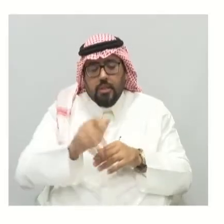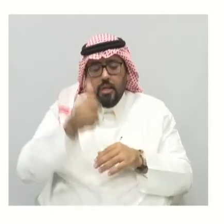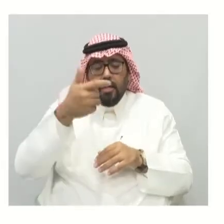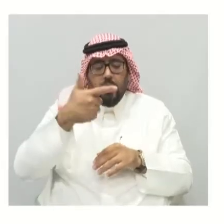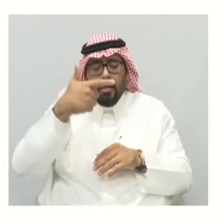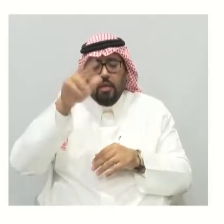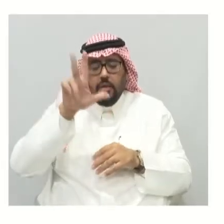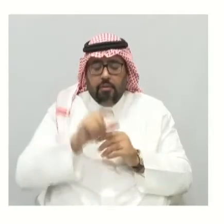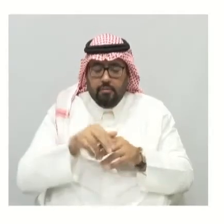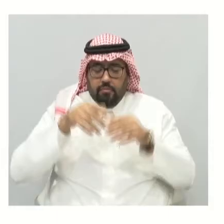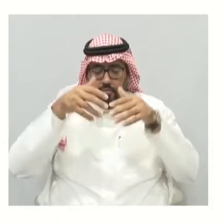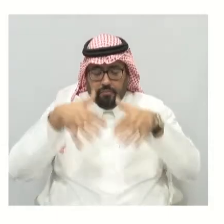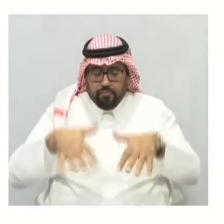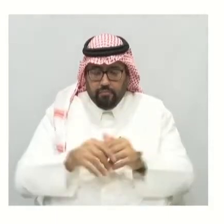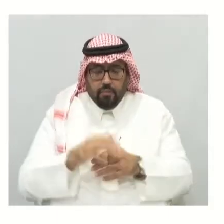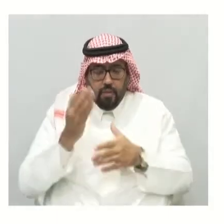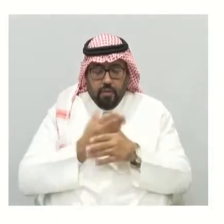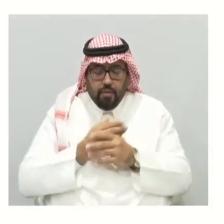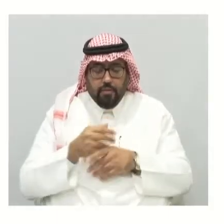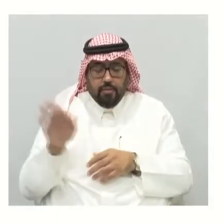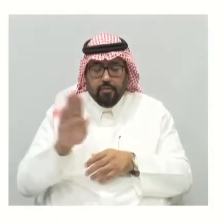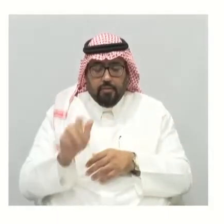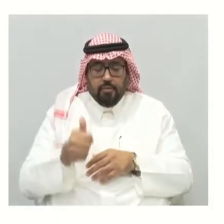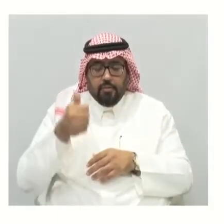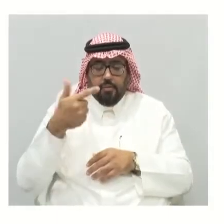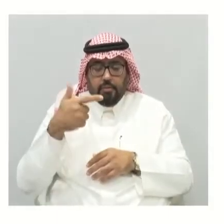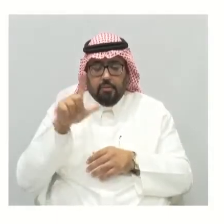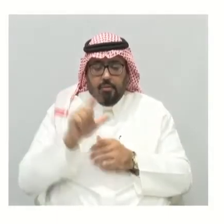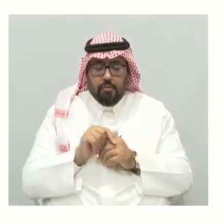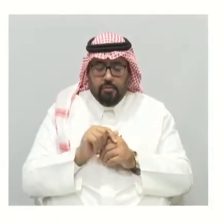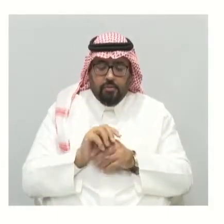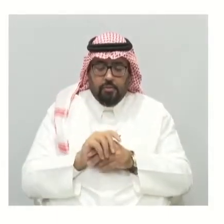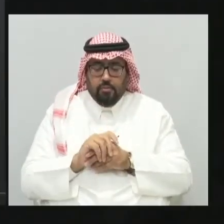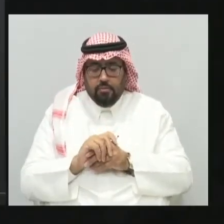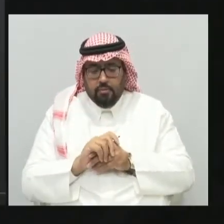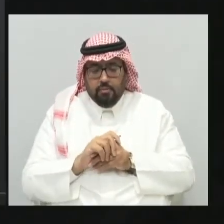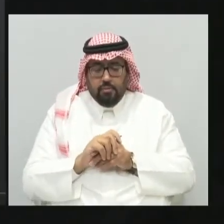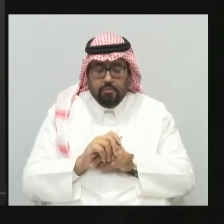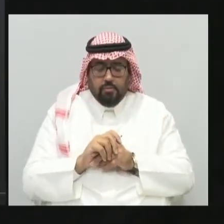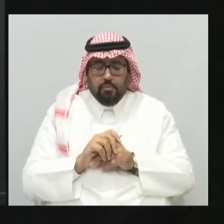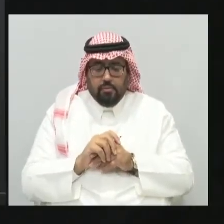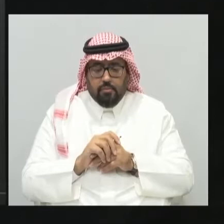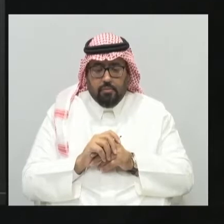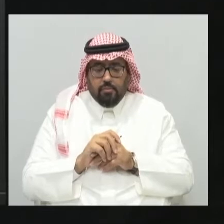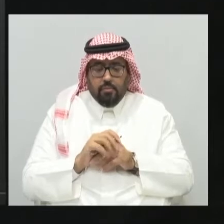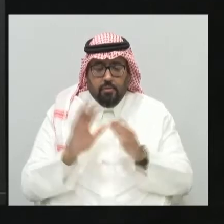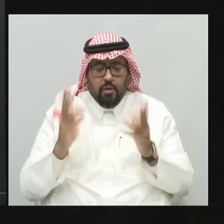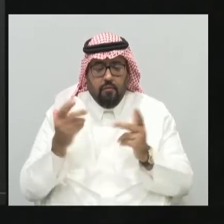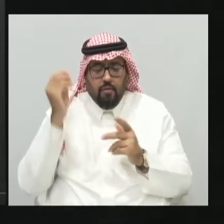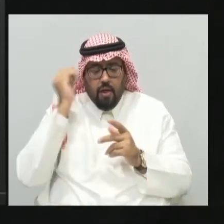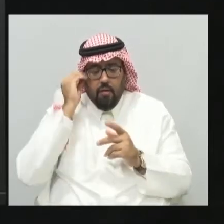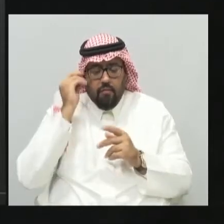سائل طب ليه سميناه السعر ليه قلنا له سائل كيف